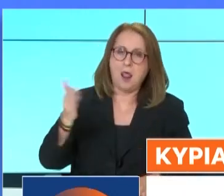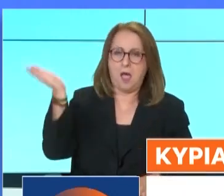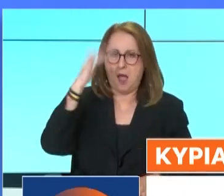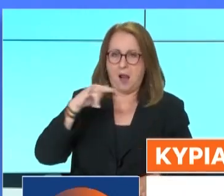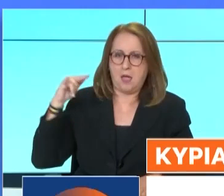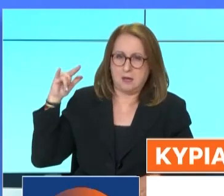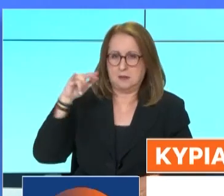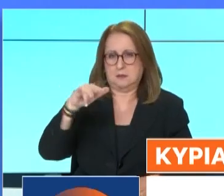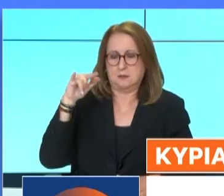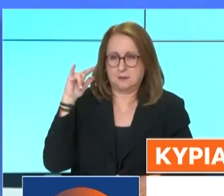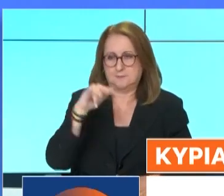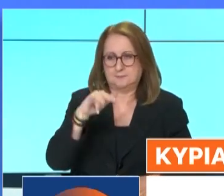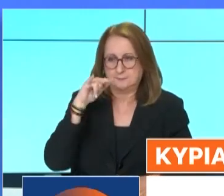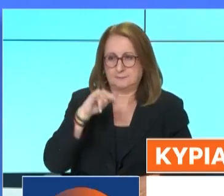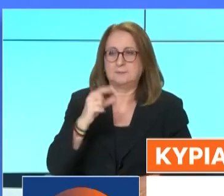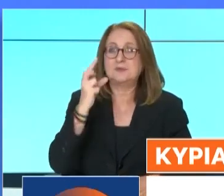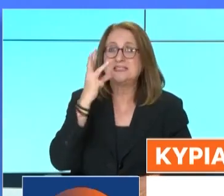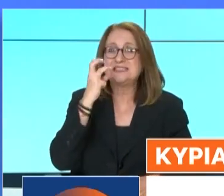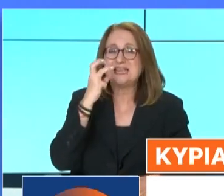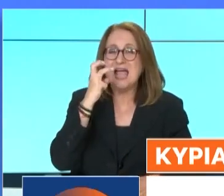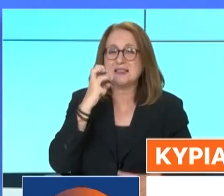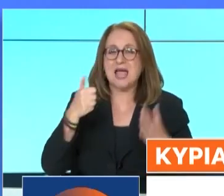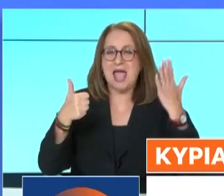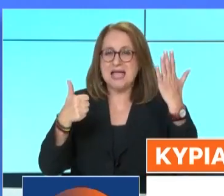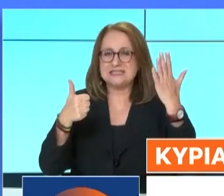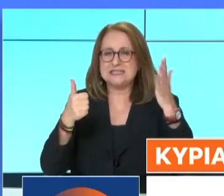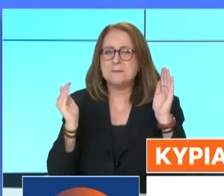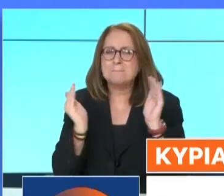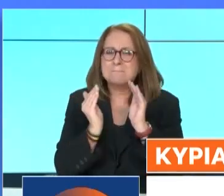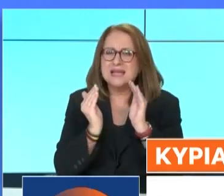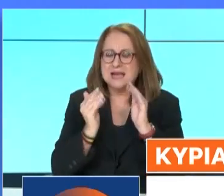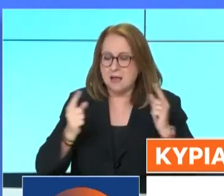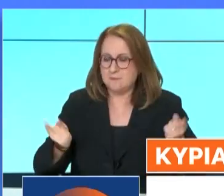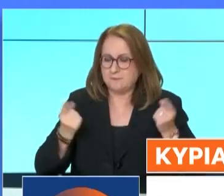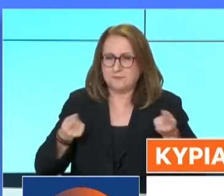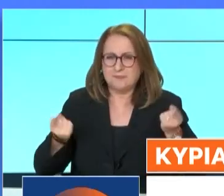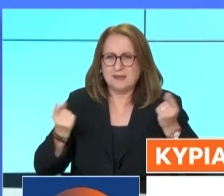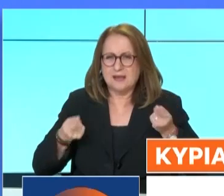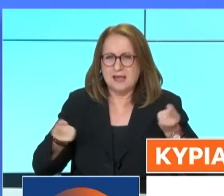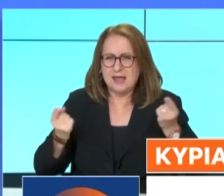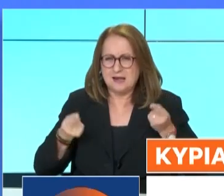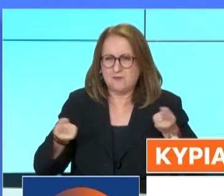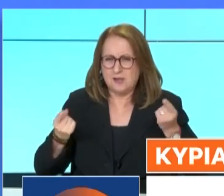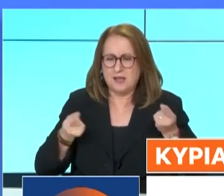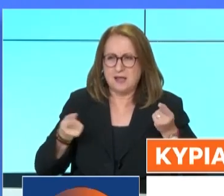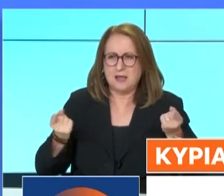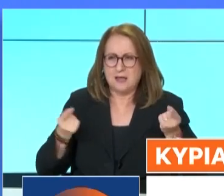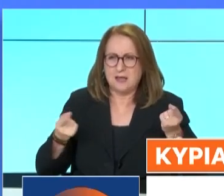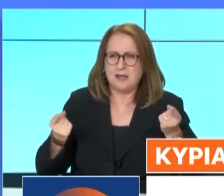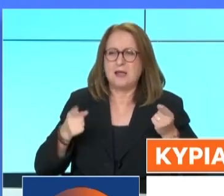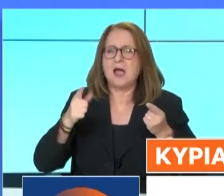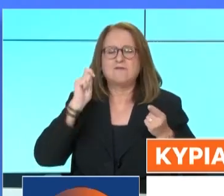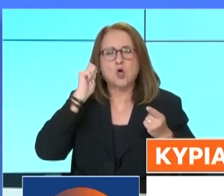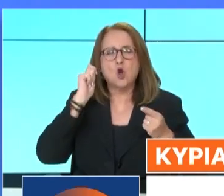καναντέρ, με απόκτηση 36 μικρών ελικοφόρων, αυτά οι λεγόμενοι air tractors,